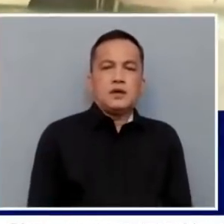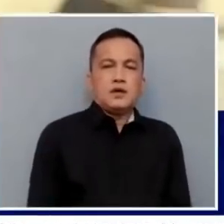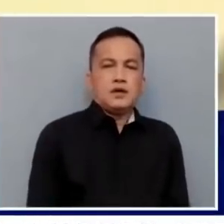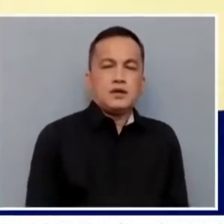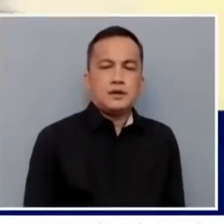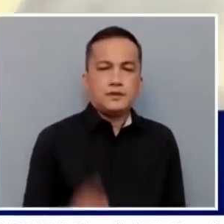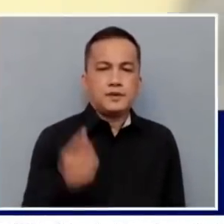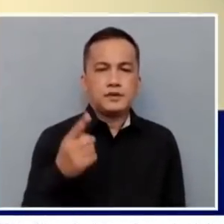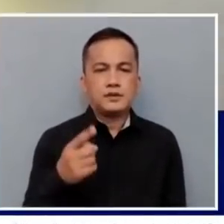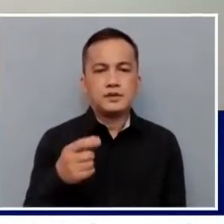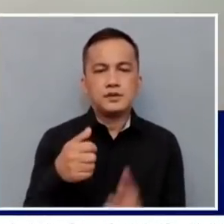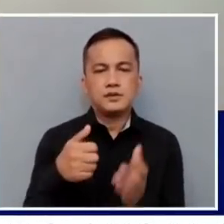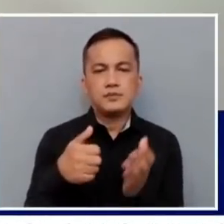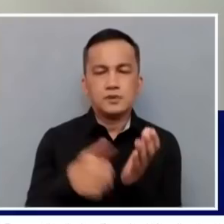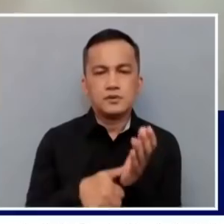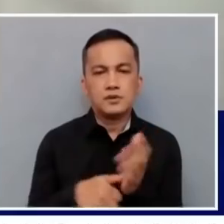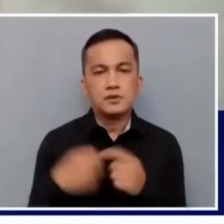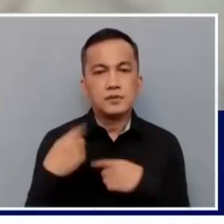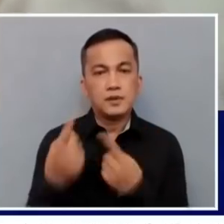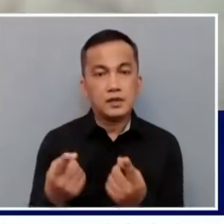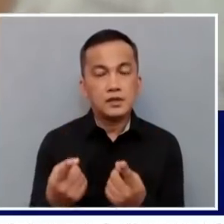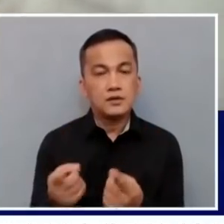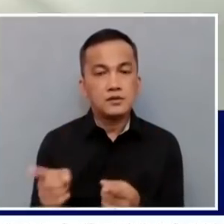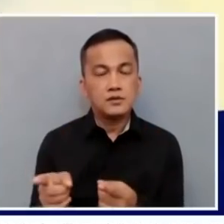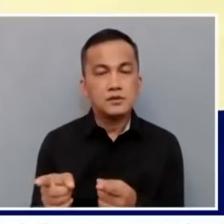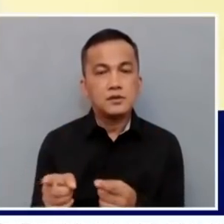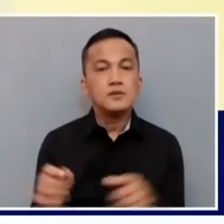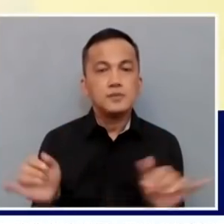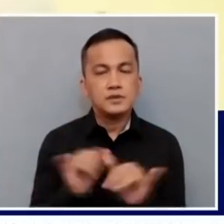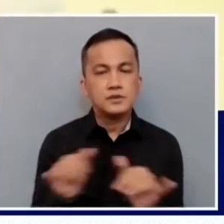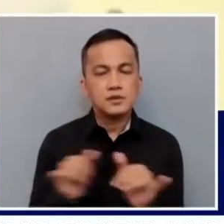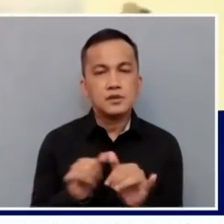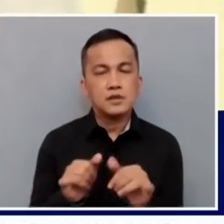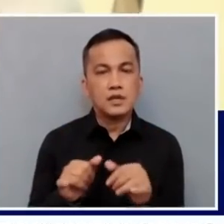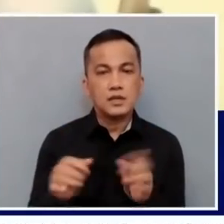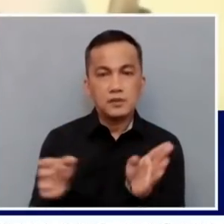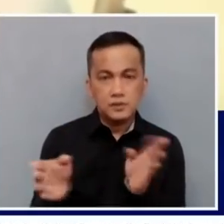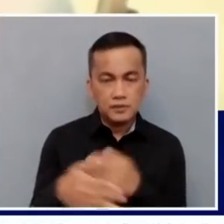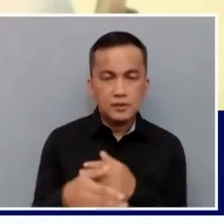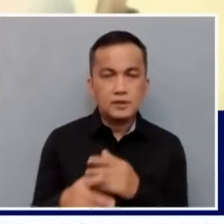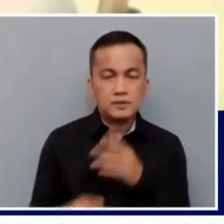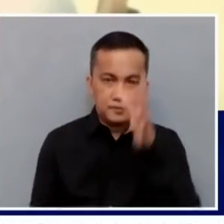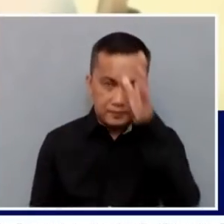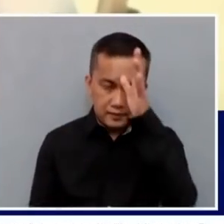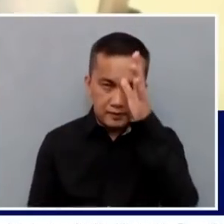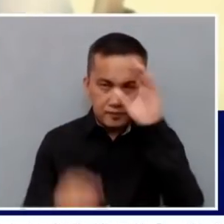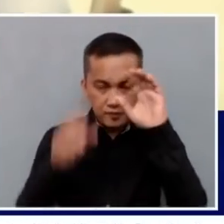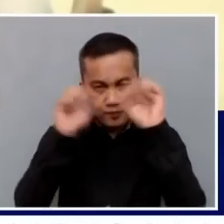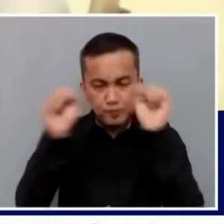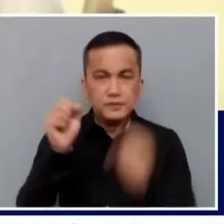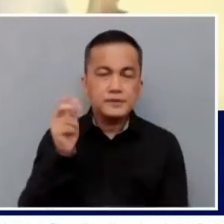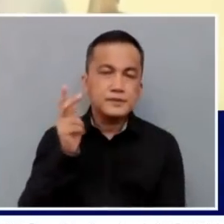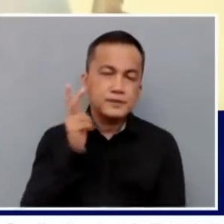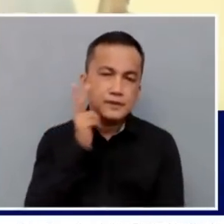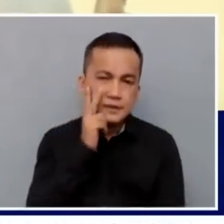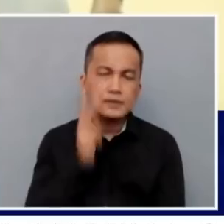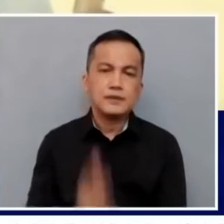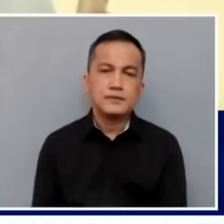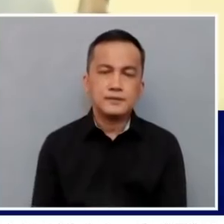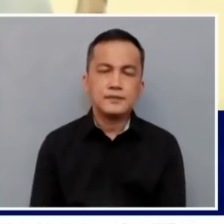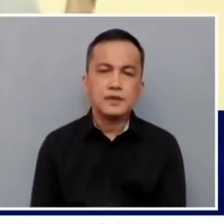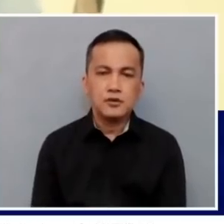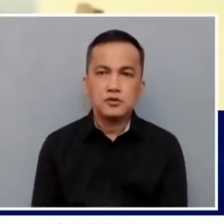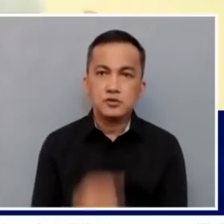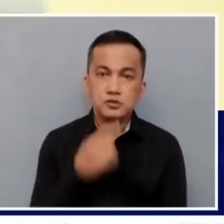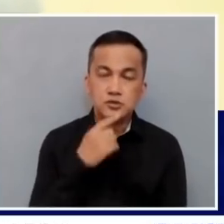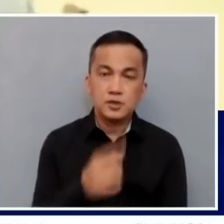bumoto so far. Oo. So pareho po sila ng presinto ng kanyang ama, si Pangulong Rodrigo Duterte, na sinabi